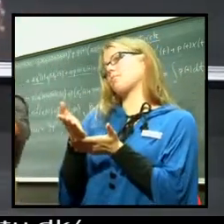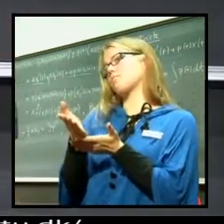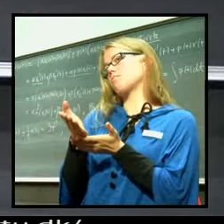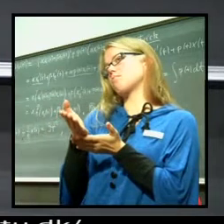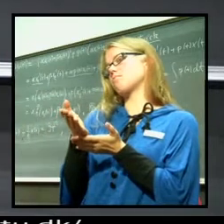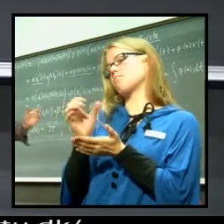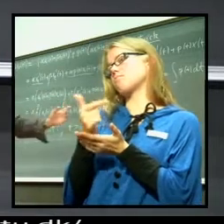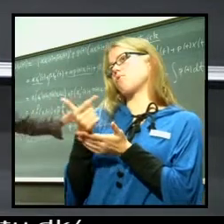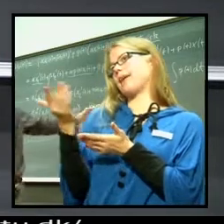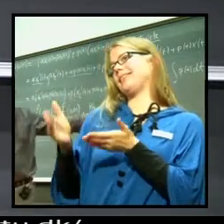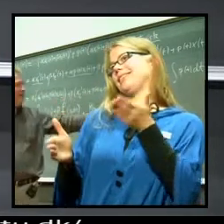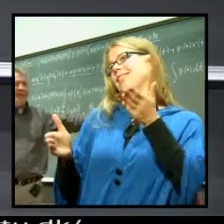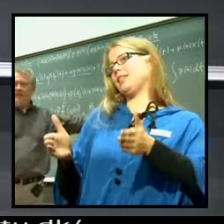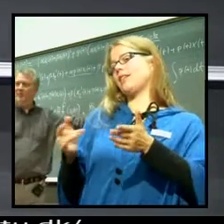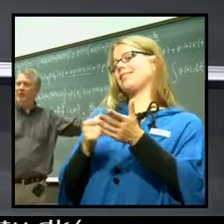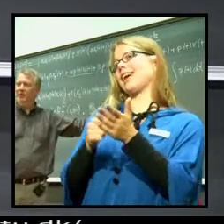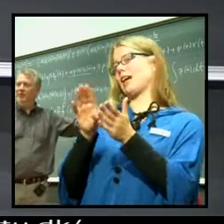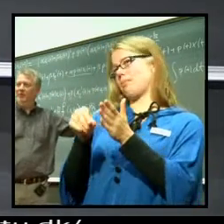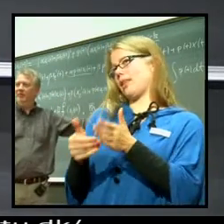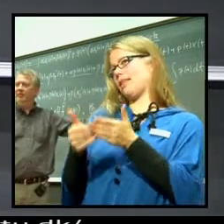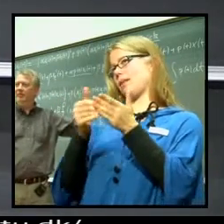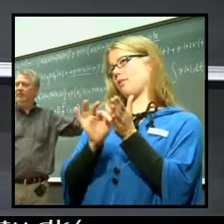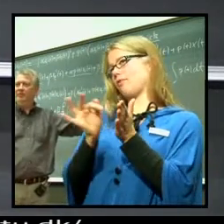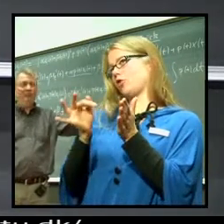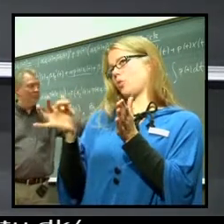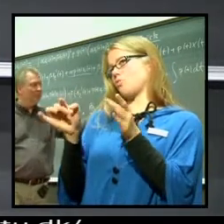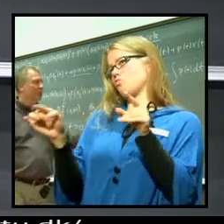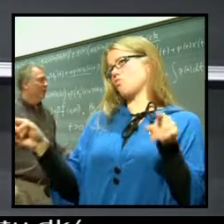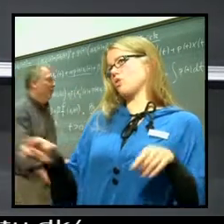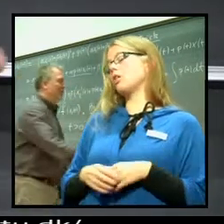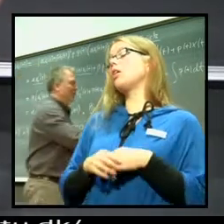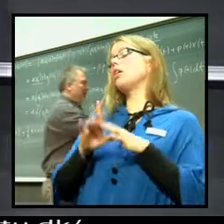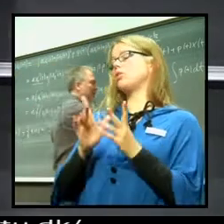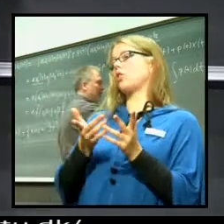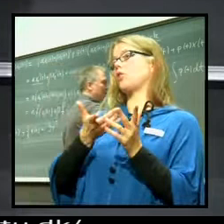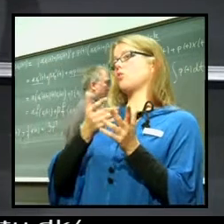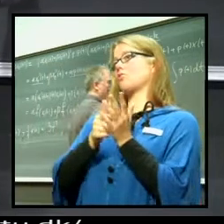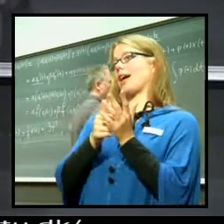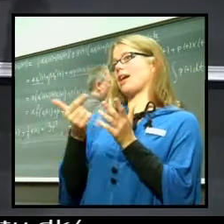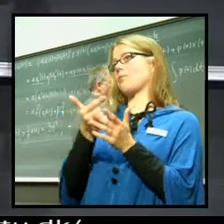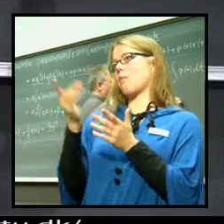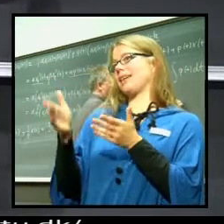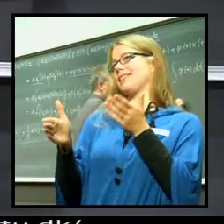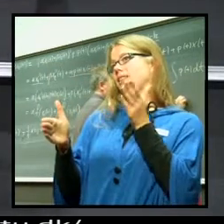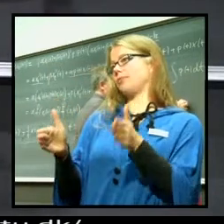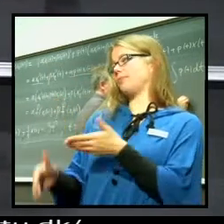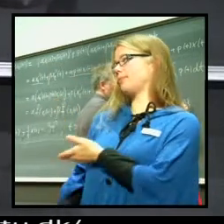på begge sider med den der hjælpefunktion. Så nu ganger jeg på begge sider.